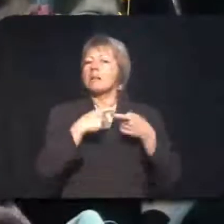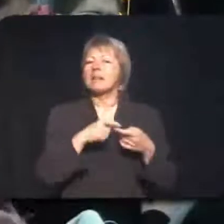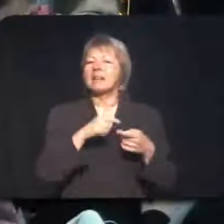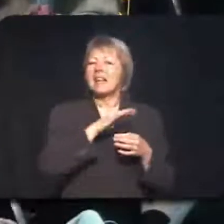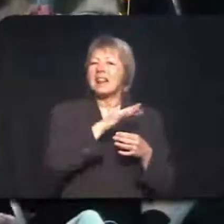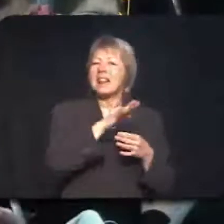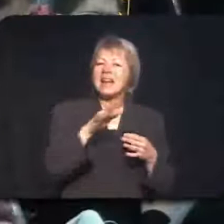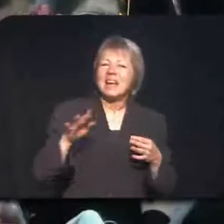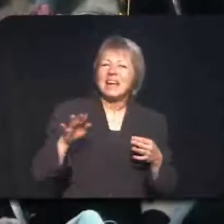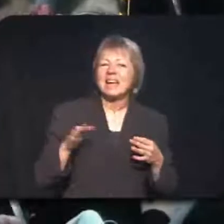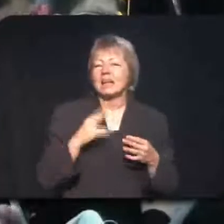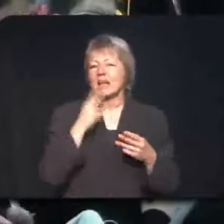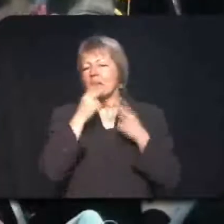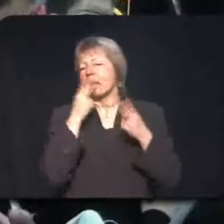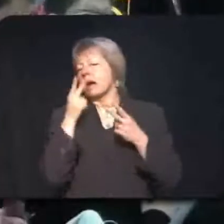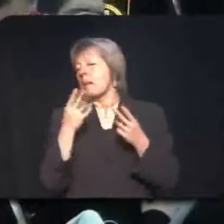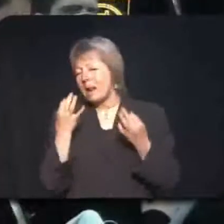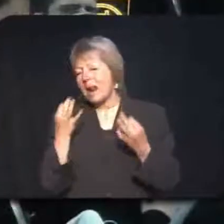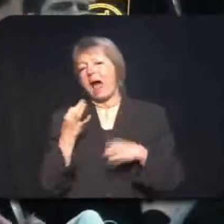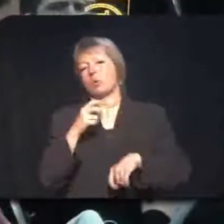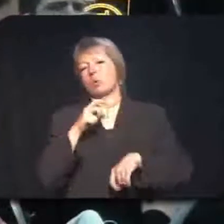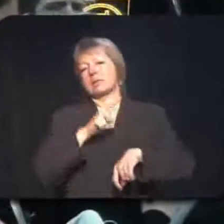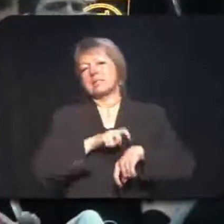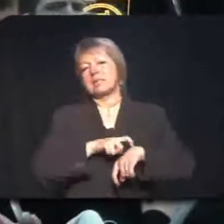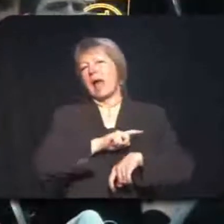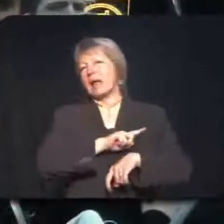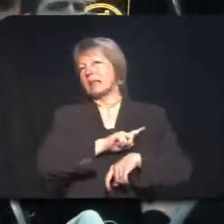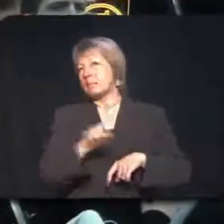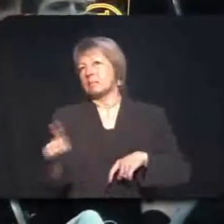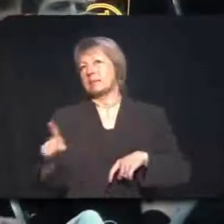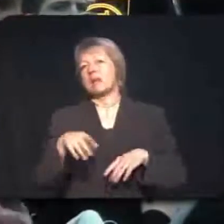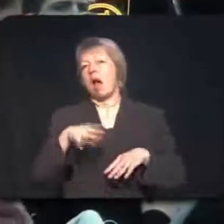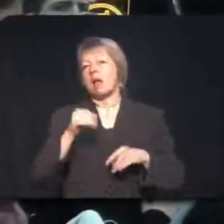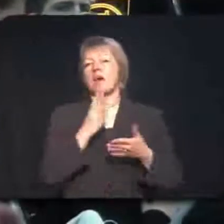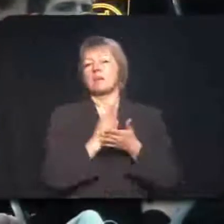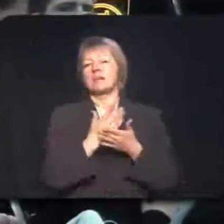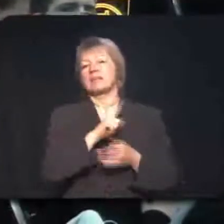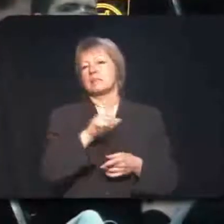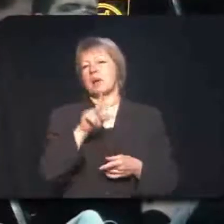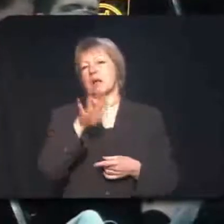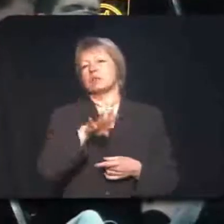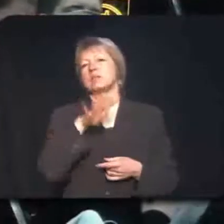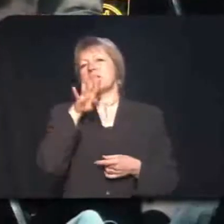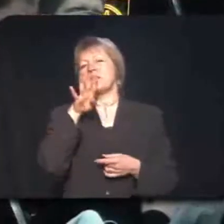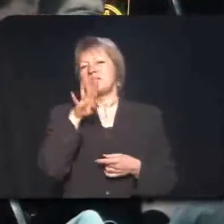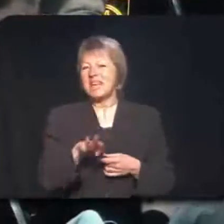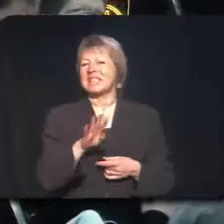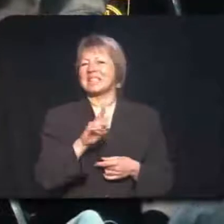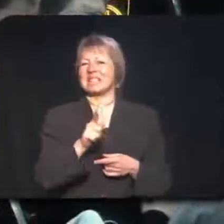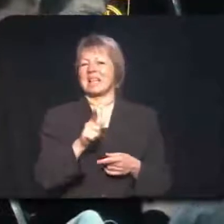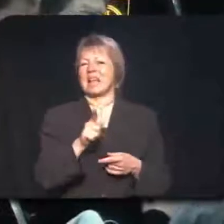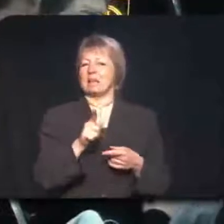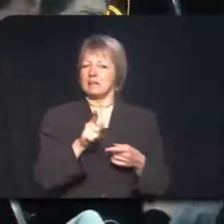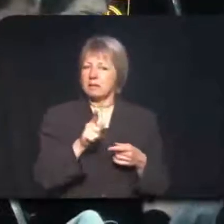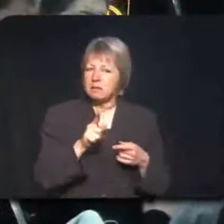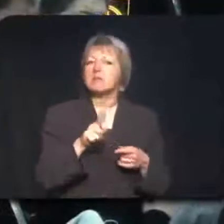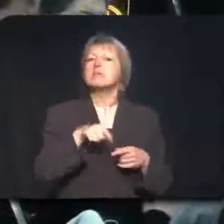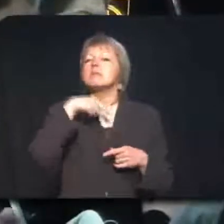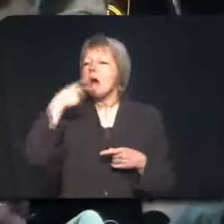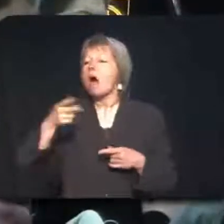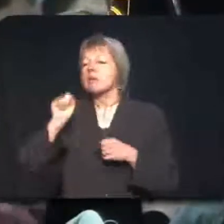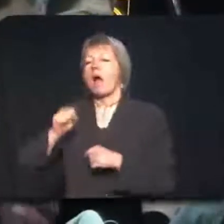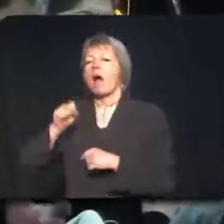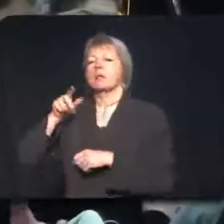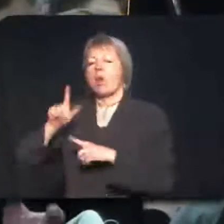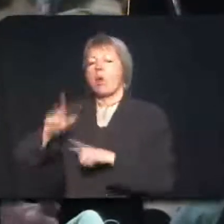das dauert halt mindestens bis Anfang Mitte 20 14 das heißt überhaupt erst dann kann man überhaupt anfangen das zu nutzen das